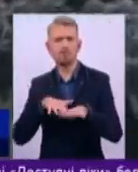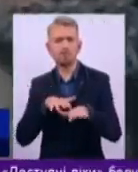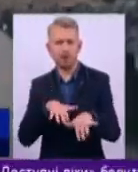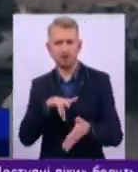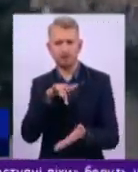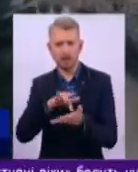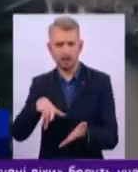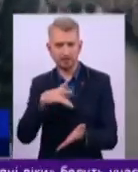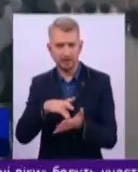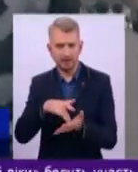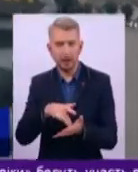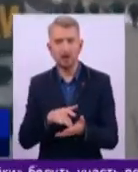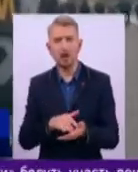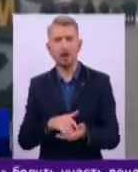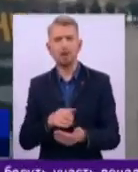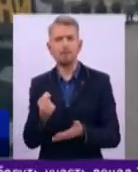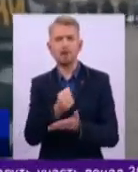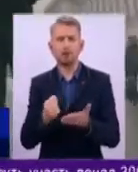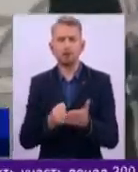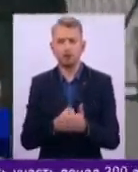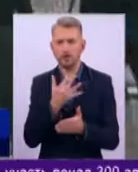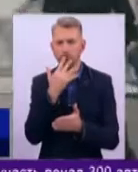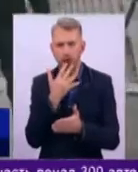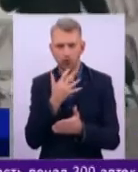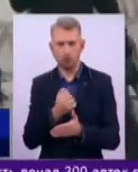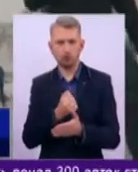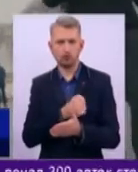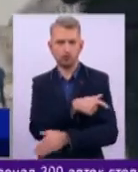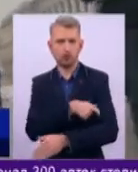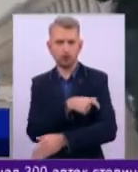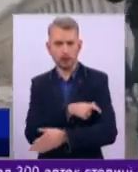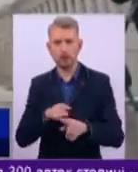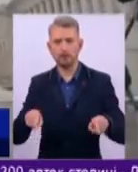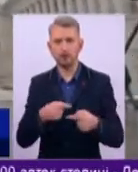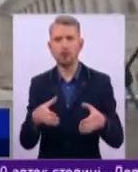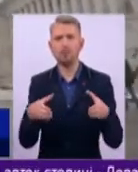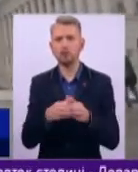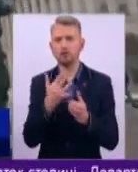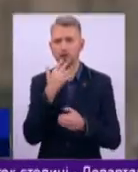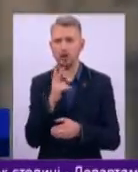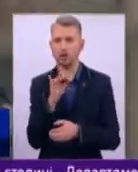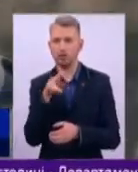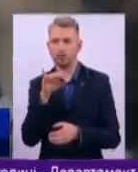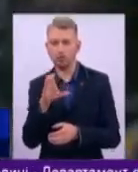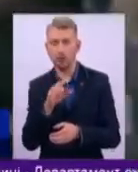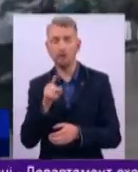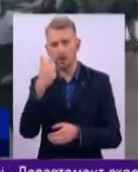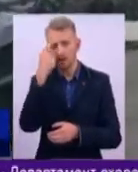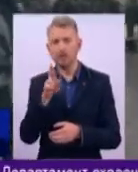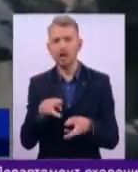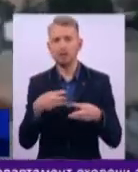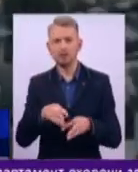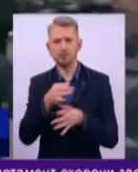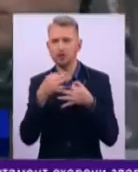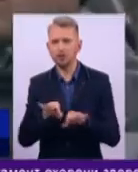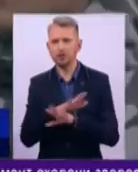мілітаризованої національної дружини, створеної партією «Національний корпус». Аваков наголосив, що як міністр не дозволить існувати